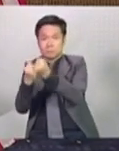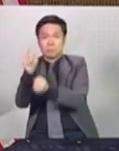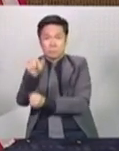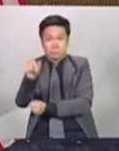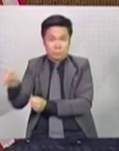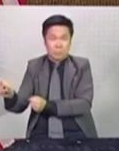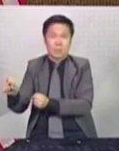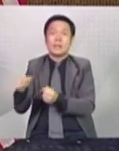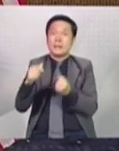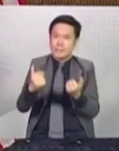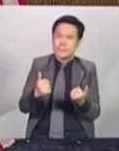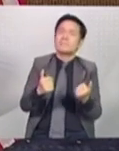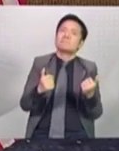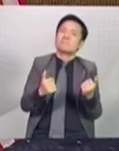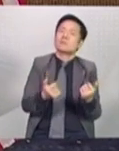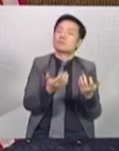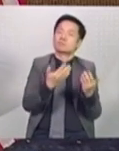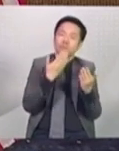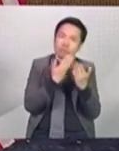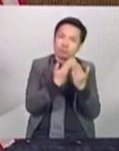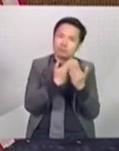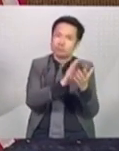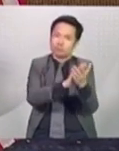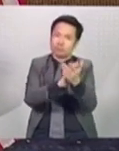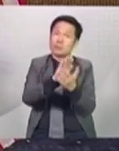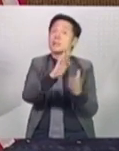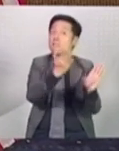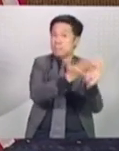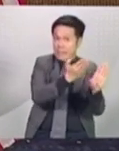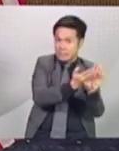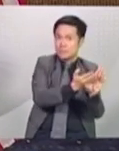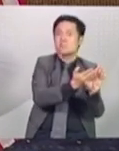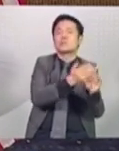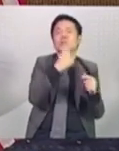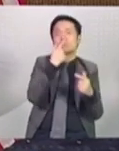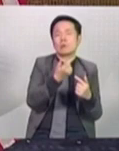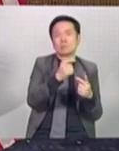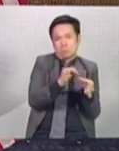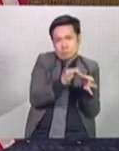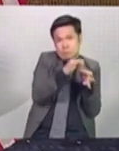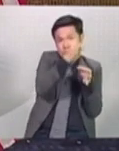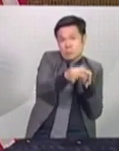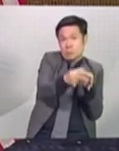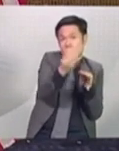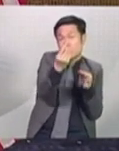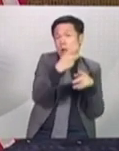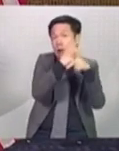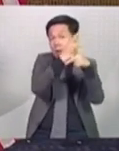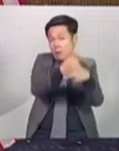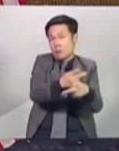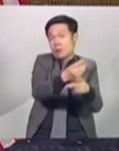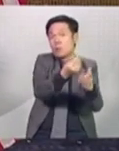kesanggupan institusi perbankan untuk menawarkan penangguhan atau moratorium bayaran pinjaman